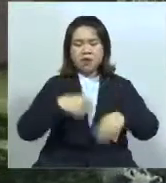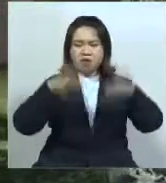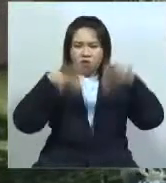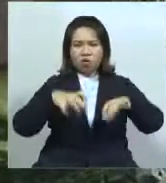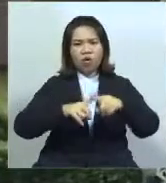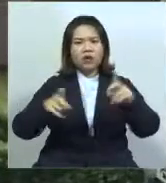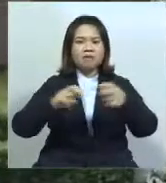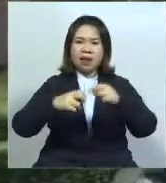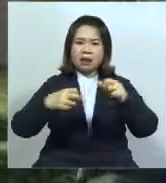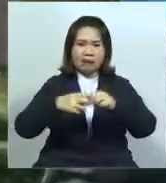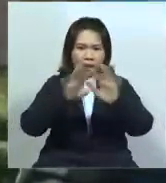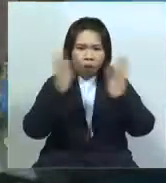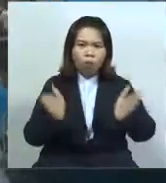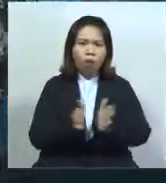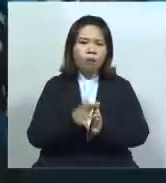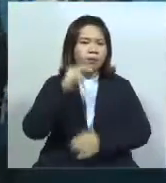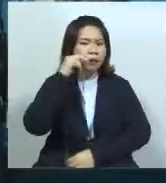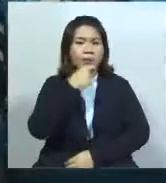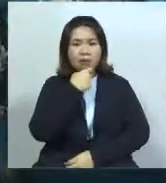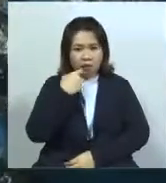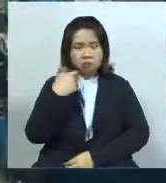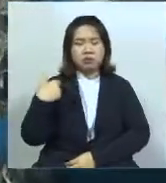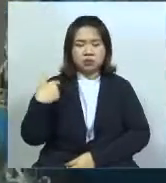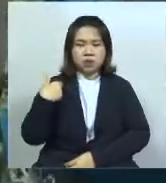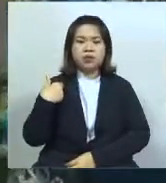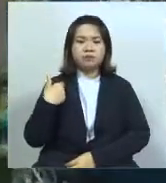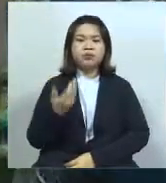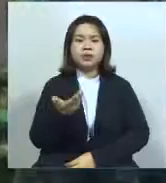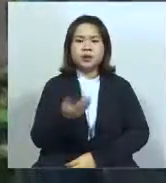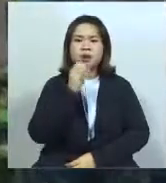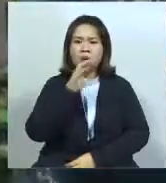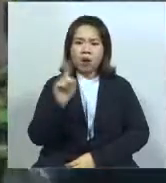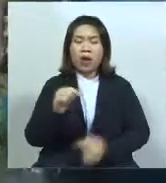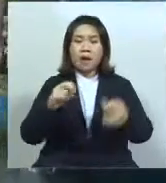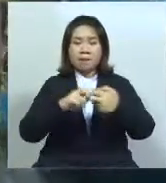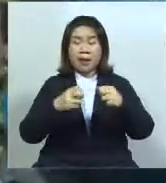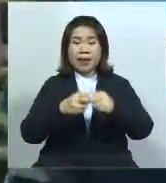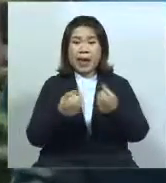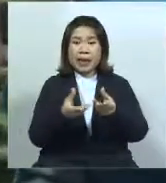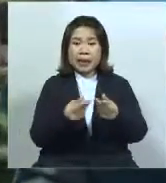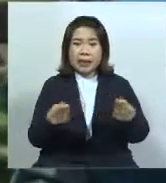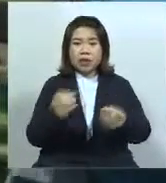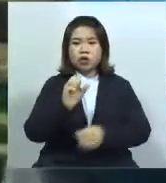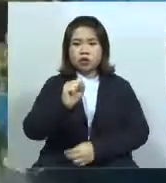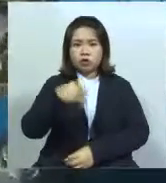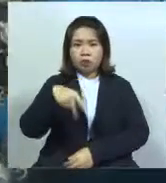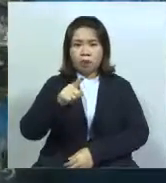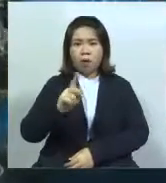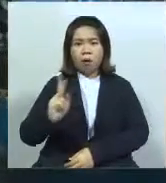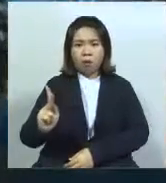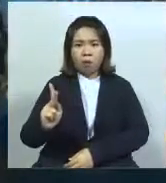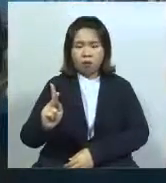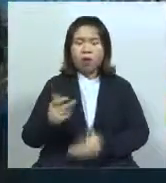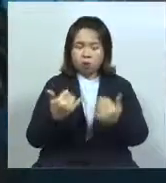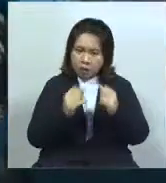ฮะยังคงประสบกับปัญหาภัยแล้งนอกจากนี้ร้อยเอกธรรมนัสยังได้พูดถึงปัญหาที่ดินสปกด้วยนะครับบอกว่าตอนนี้เนี่ยได้มีการเร่ง